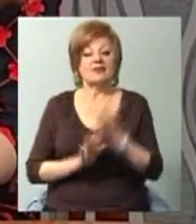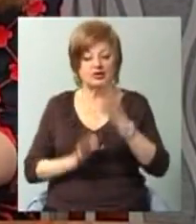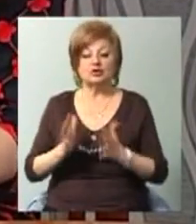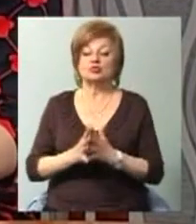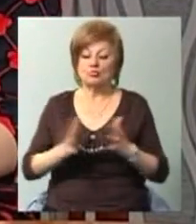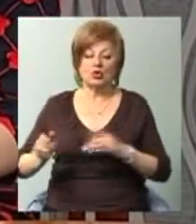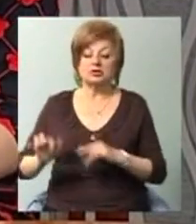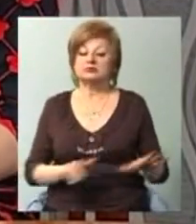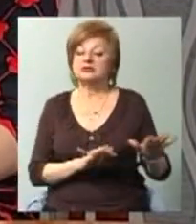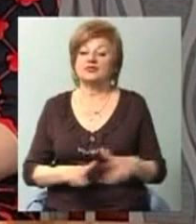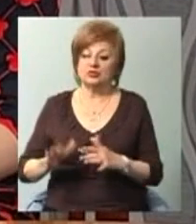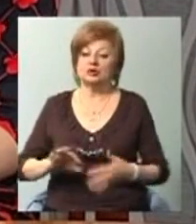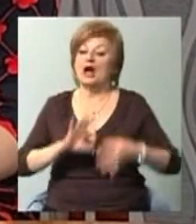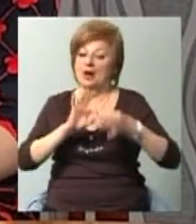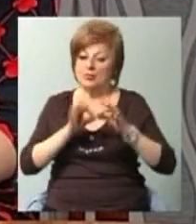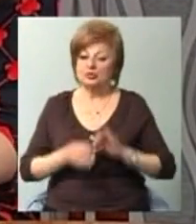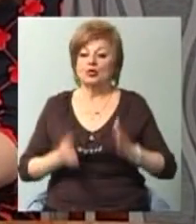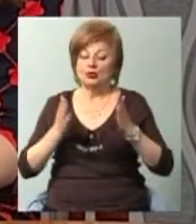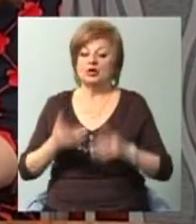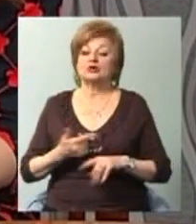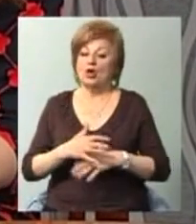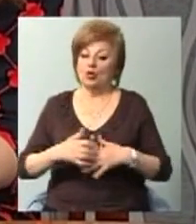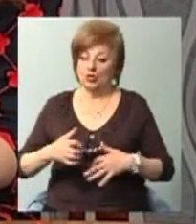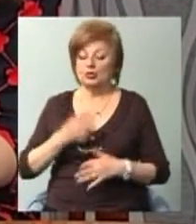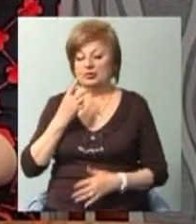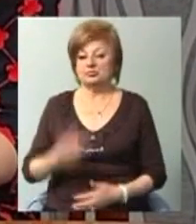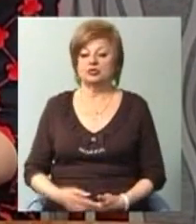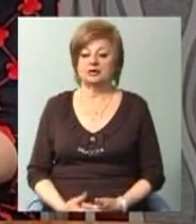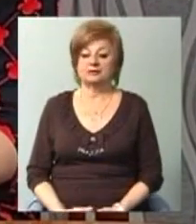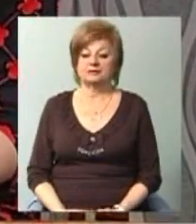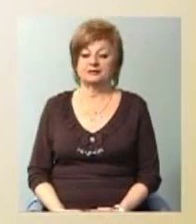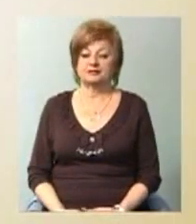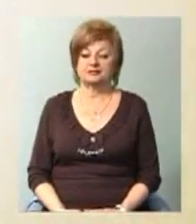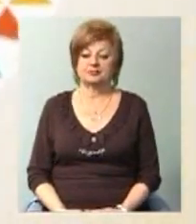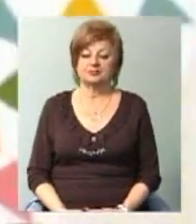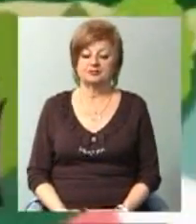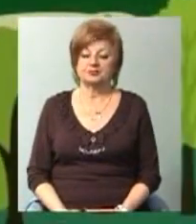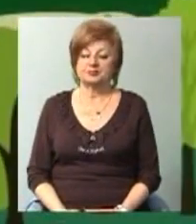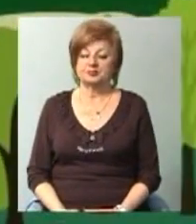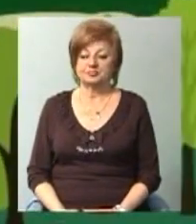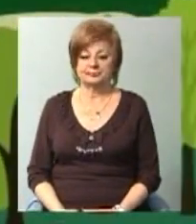більше рухається. Тож, докладніше саме про чаузі ми зараз і подивимось.